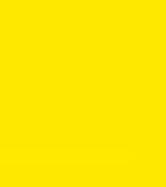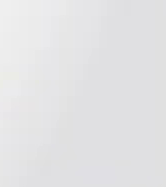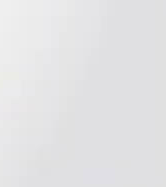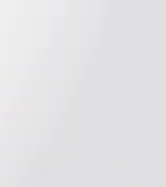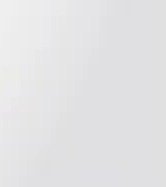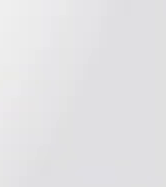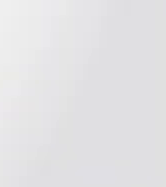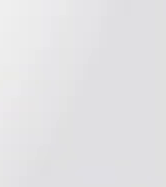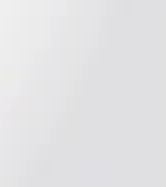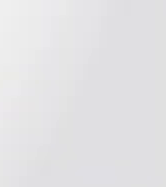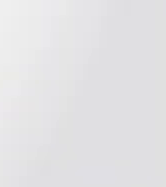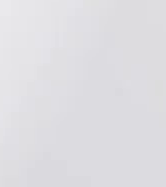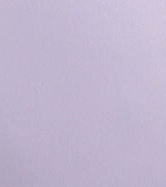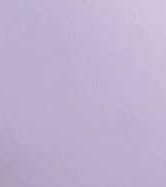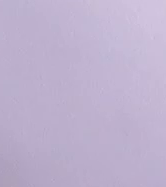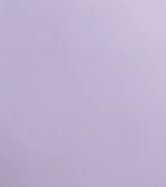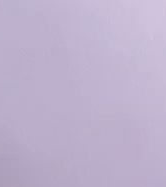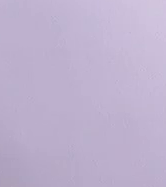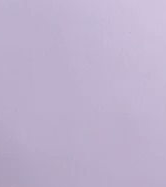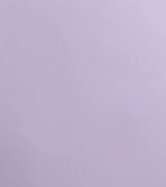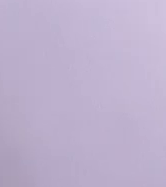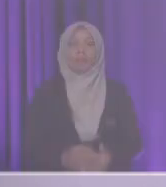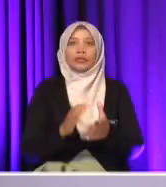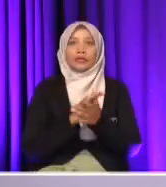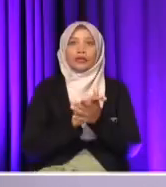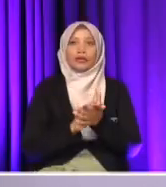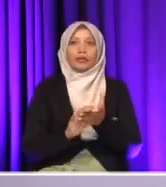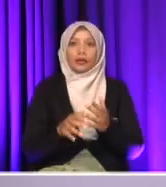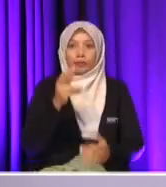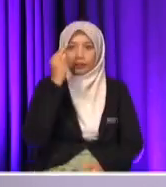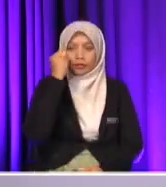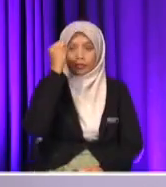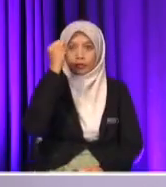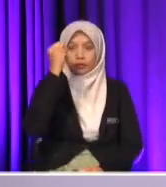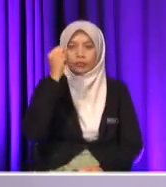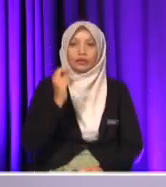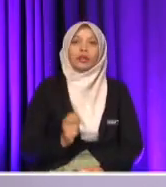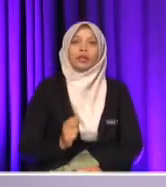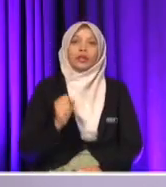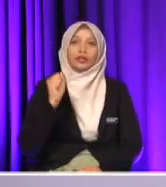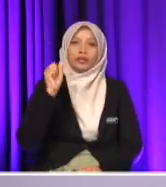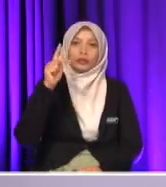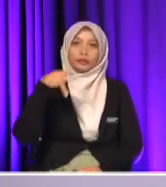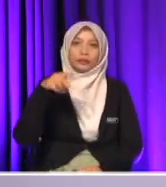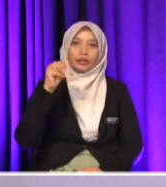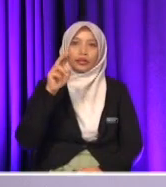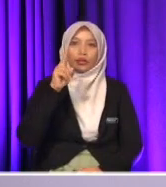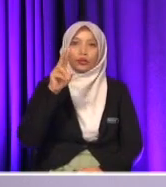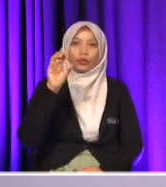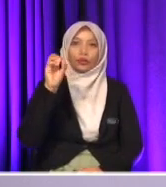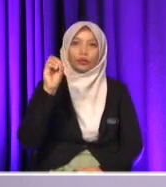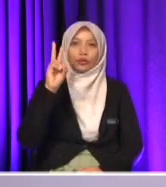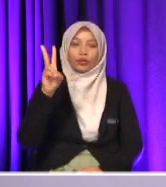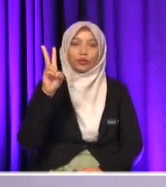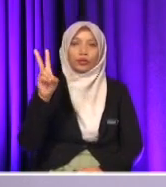Didik TV KPM. Selamat kembali menonton Sukses SPM 2022. Masih lagi bersama dengan